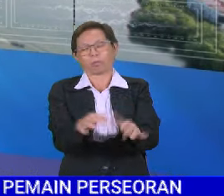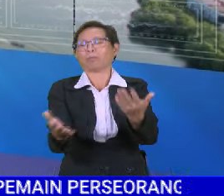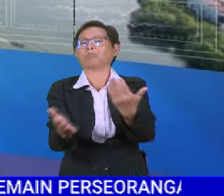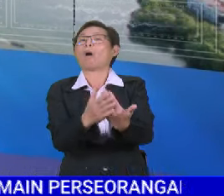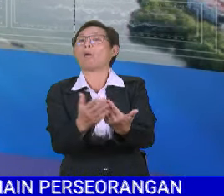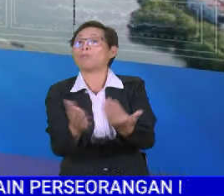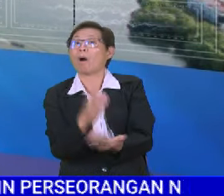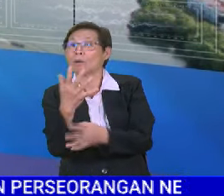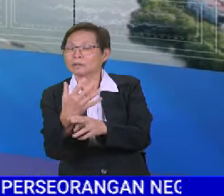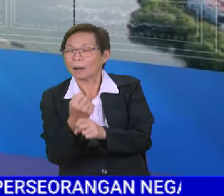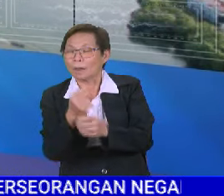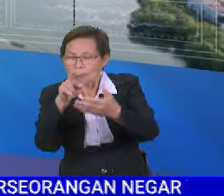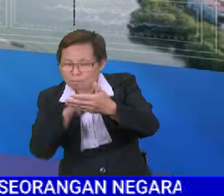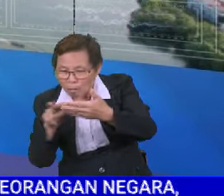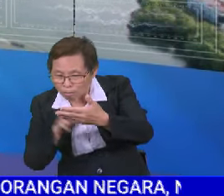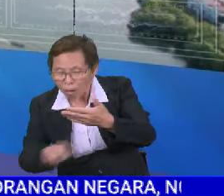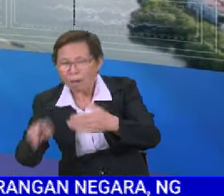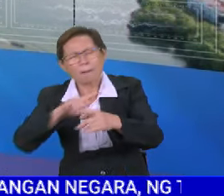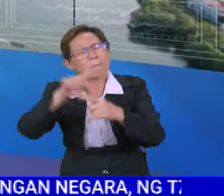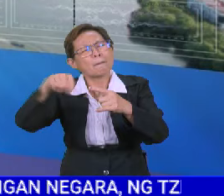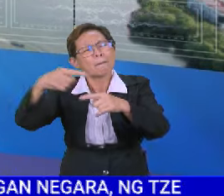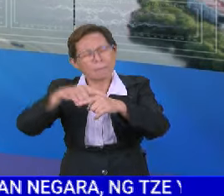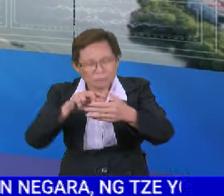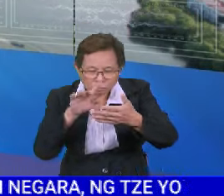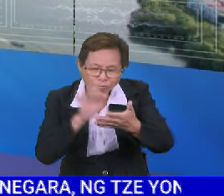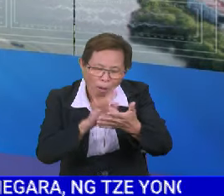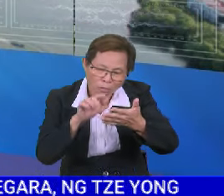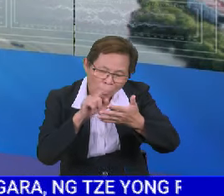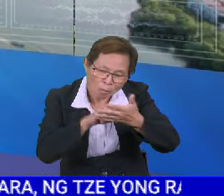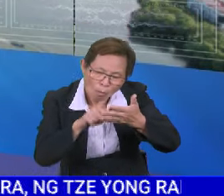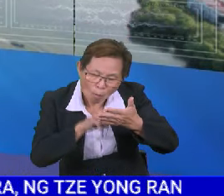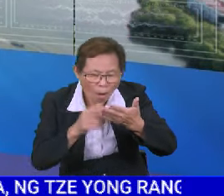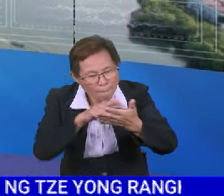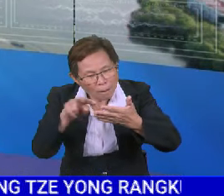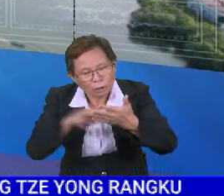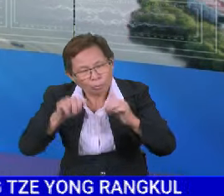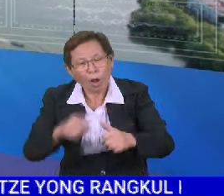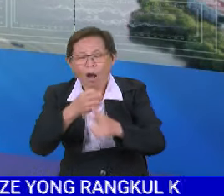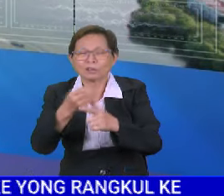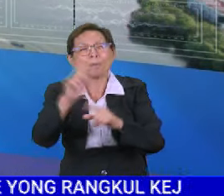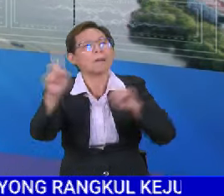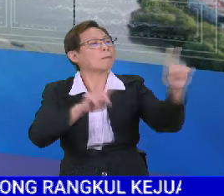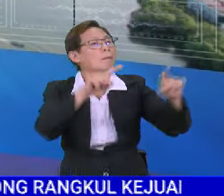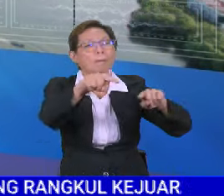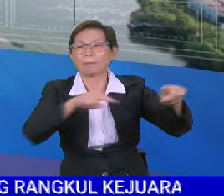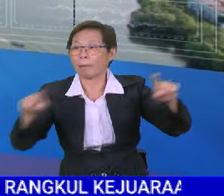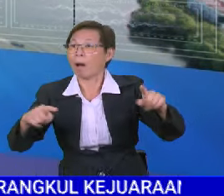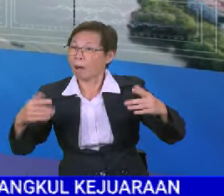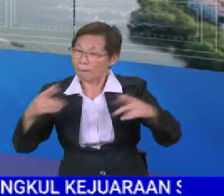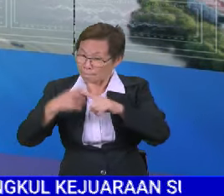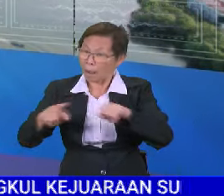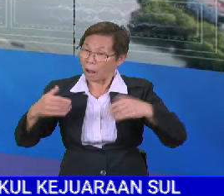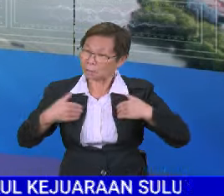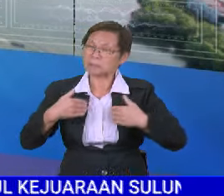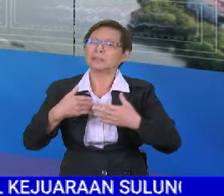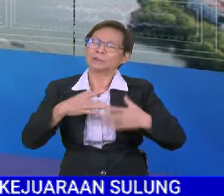termasuk mendapatkan bahan bacaan pada bilah-bilah masa dan di mana-mana saja meskipun demikian masih ada yang gemar